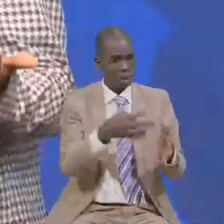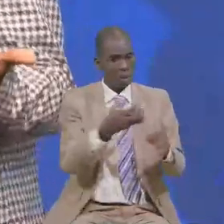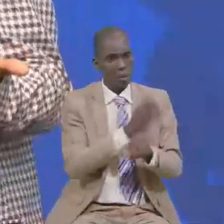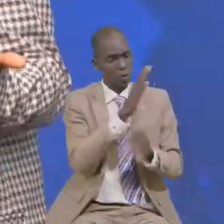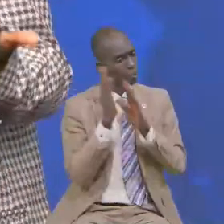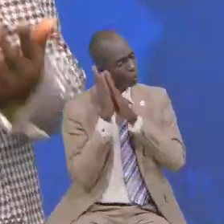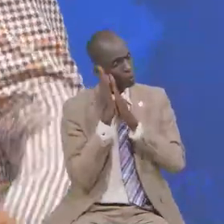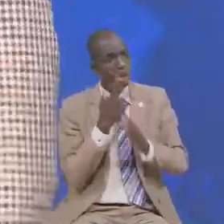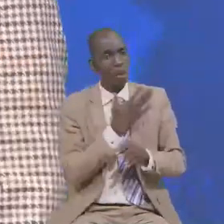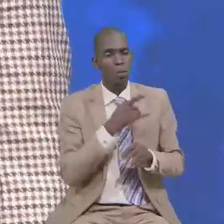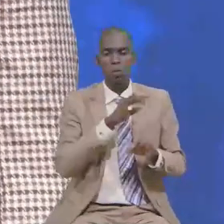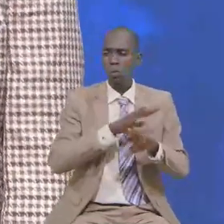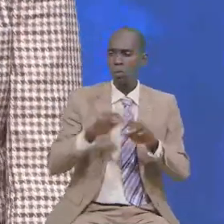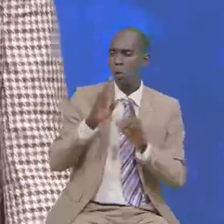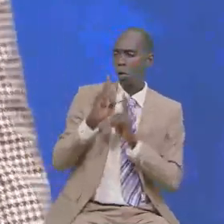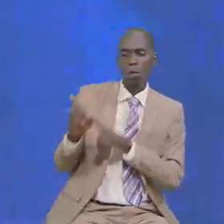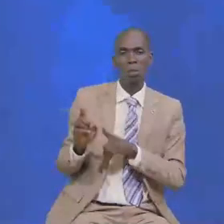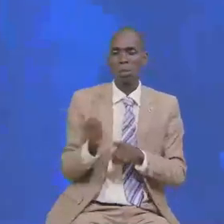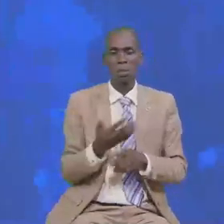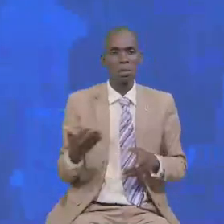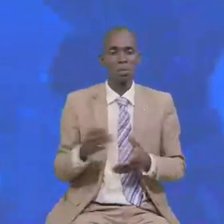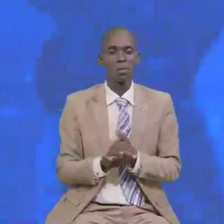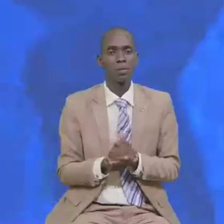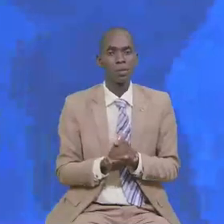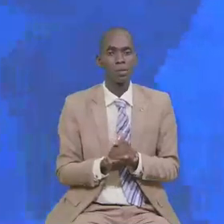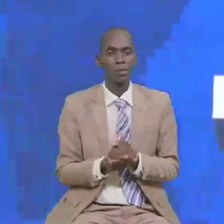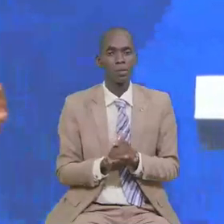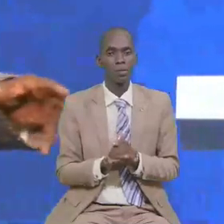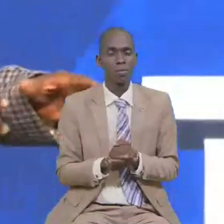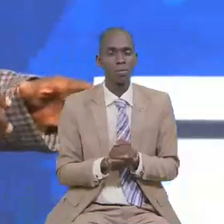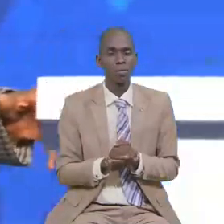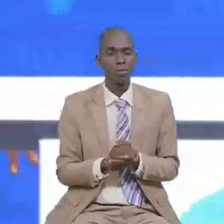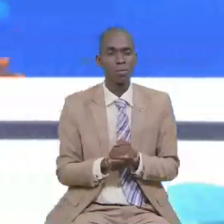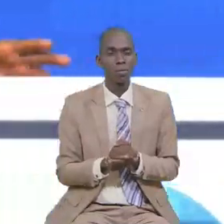l'ordonne. Lève-toi, prends ton lit et tu ne dis rien.